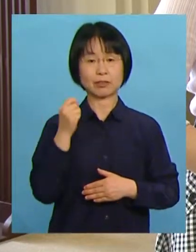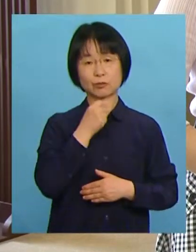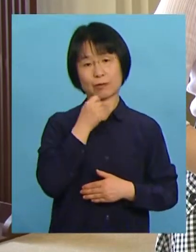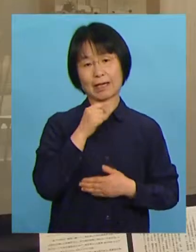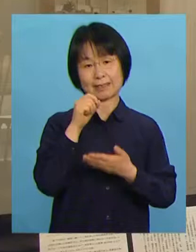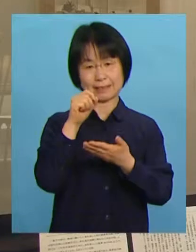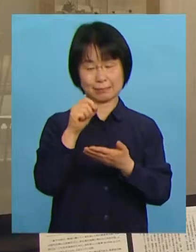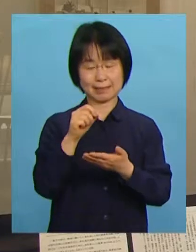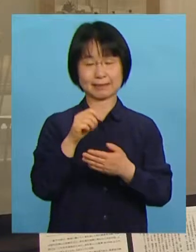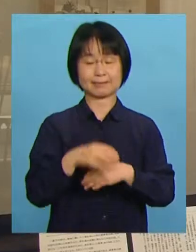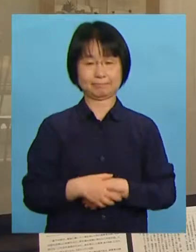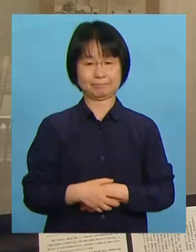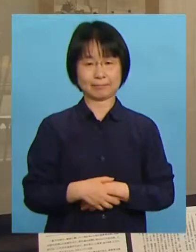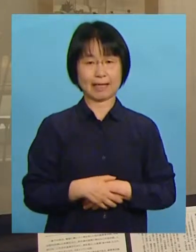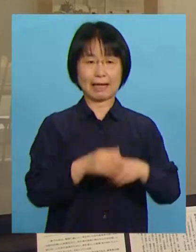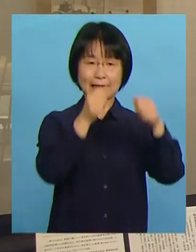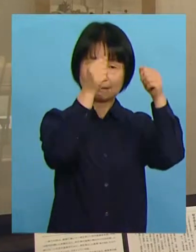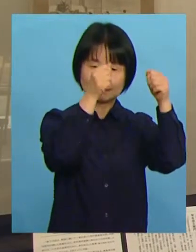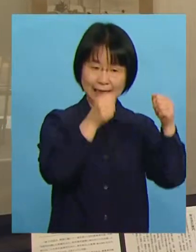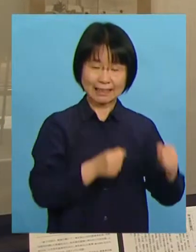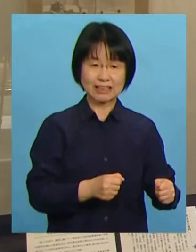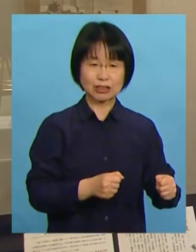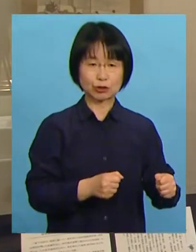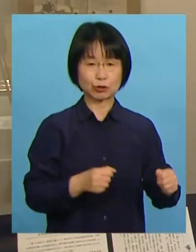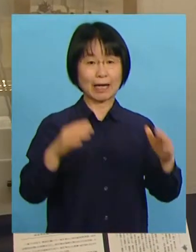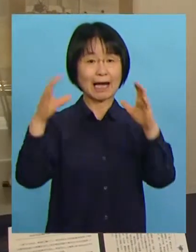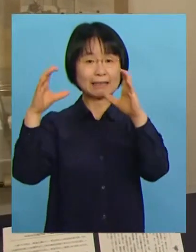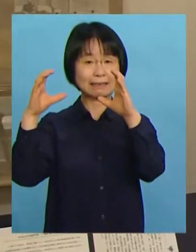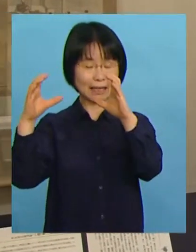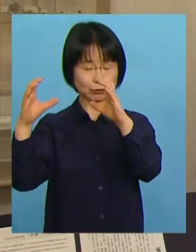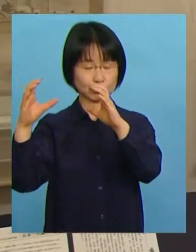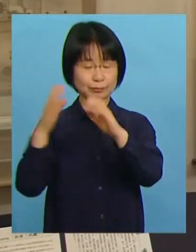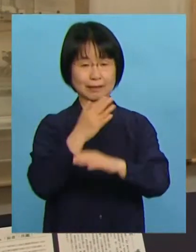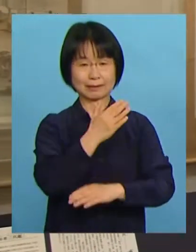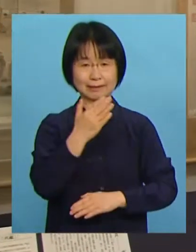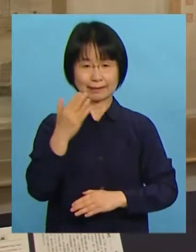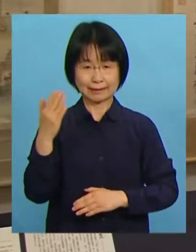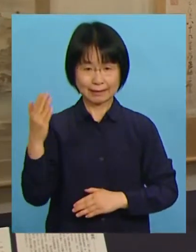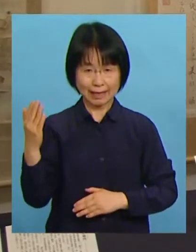はい、 掛け軸や額が並んでいますね。 はい、